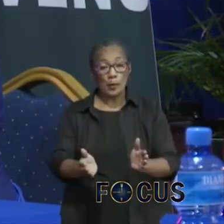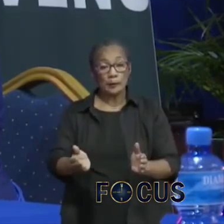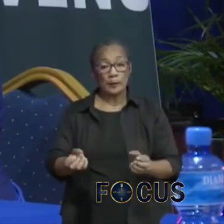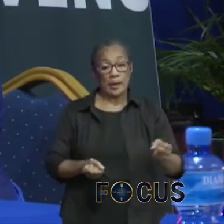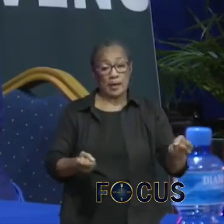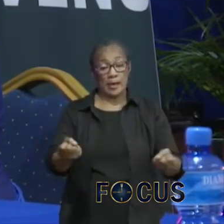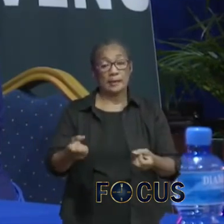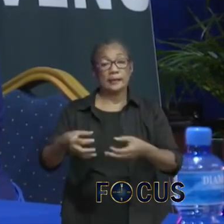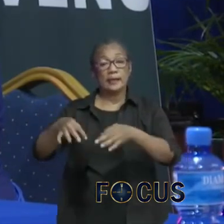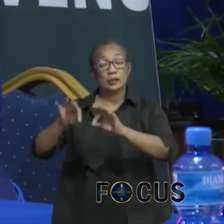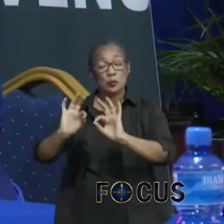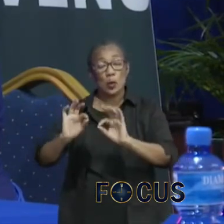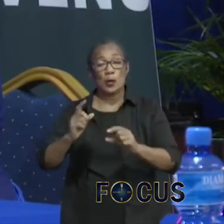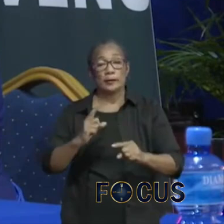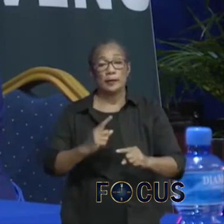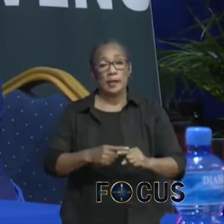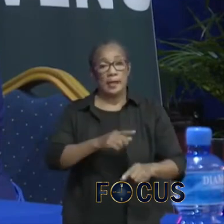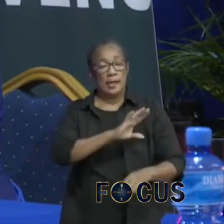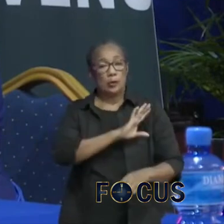We hebben